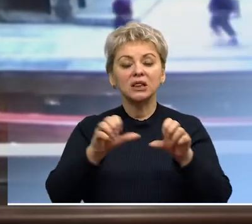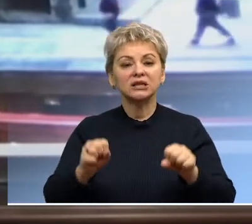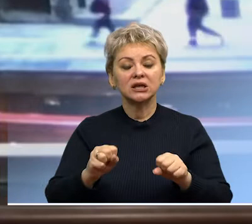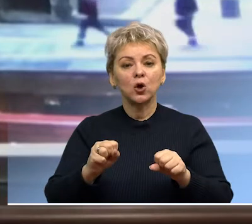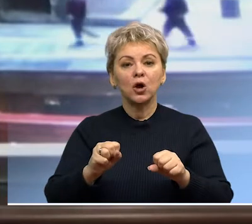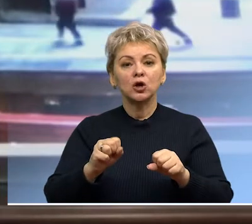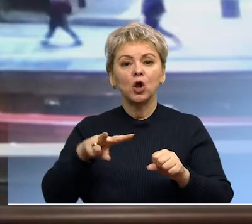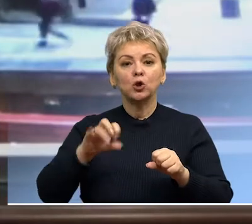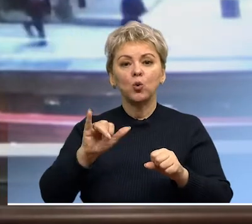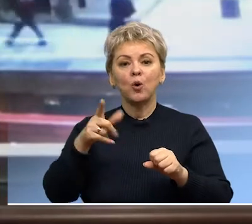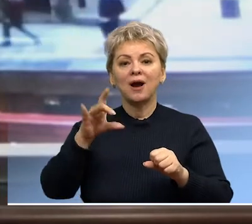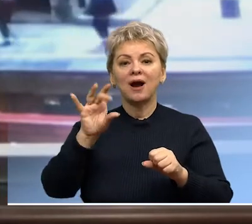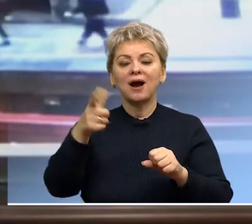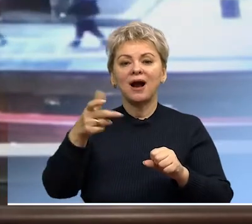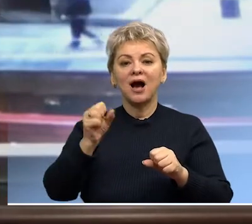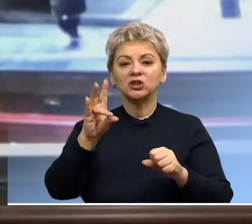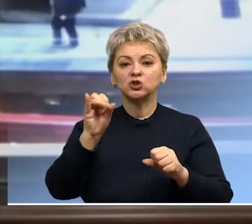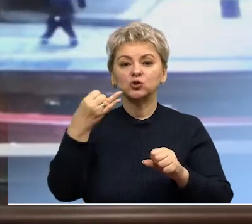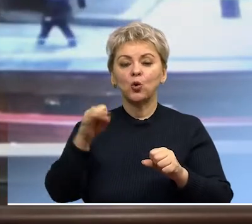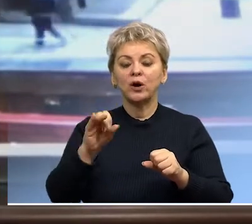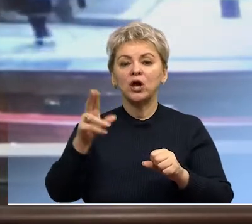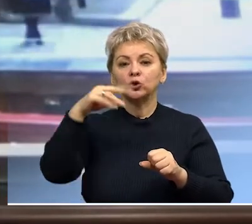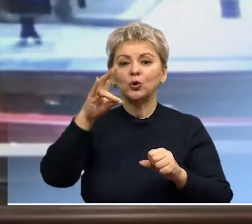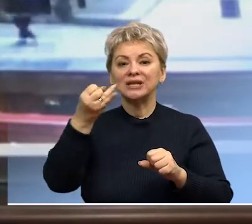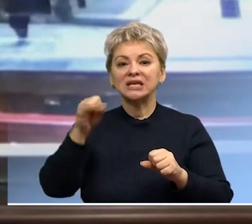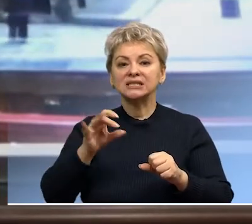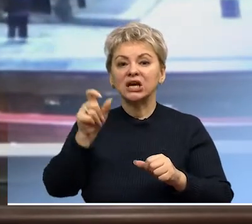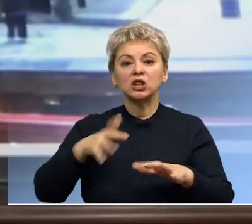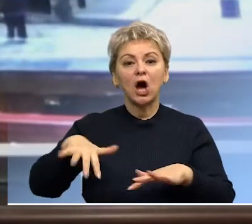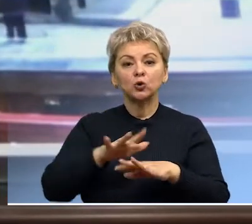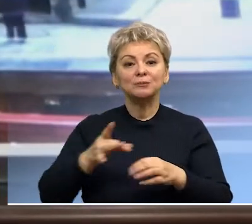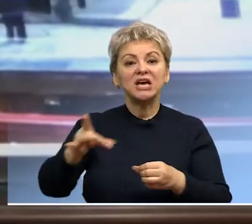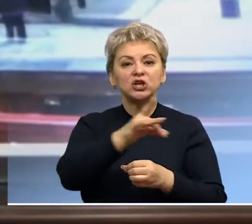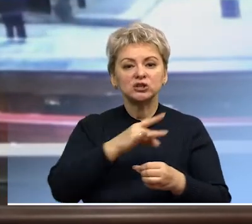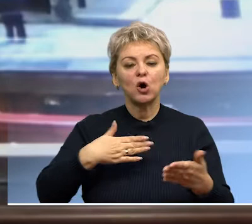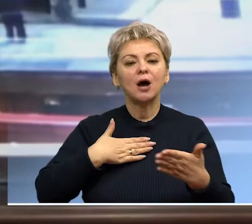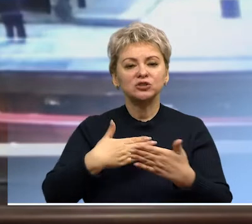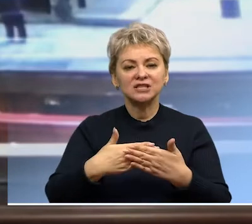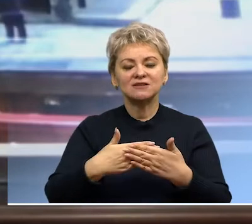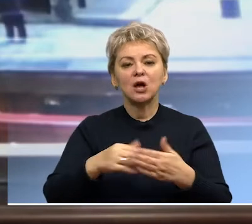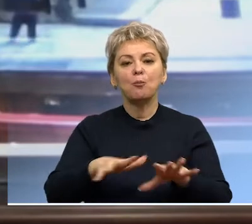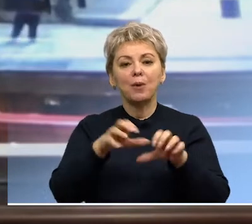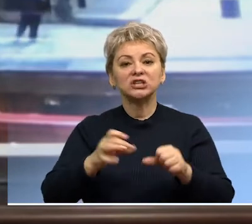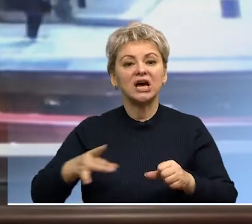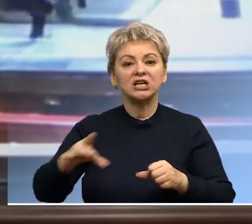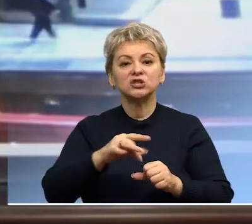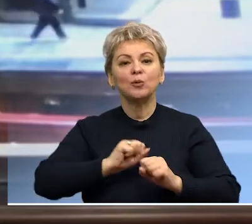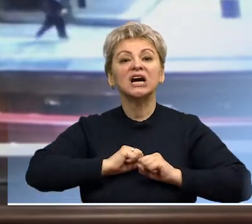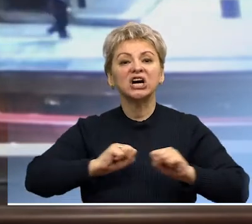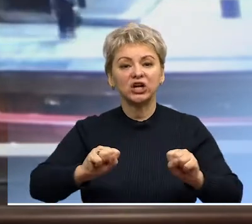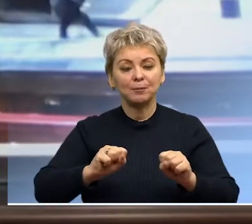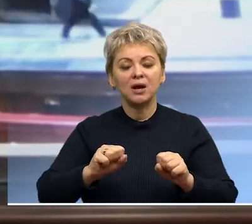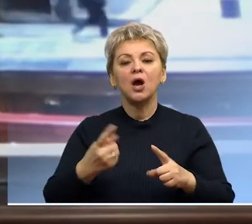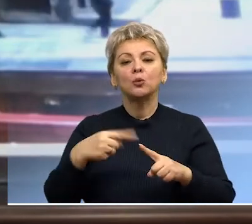Общественной палатой Луганской и Донецкой народными республиками, а также с Общественной палатой Республики